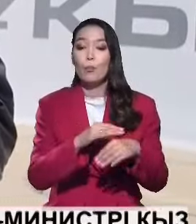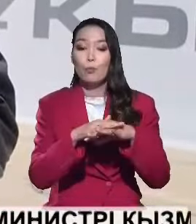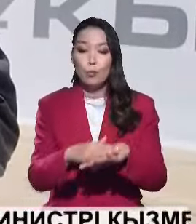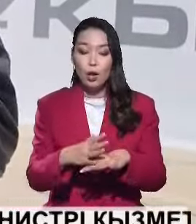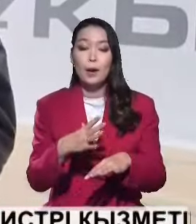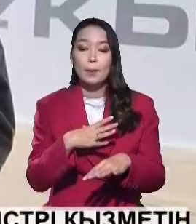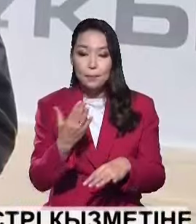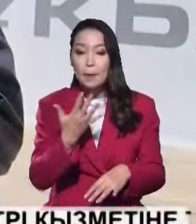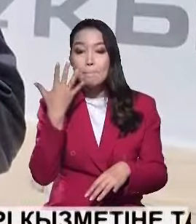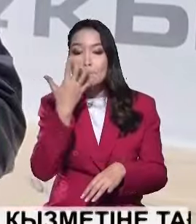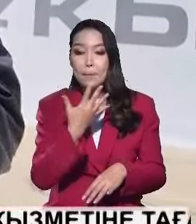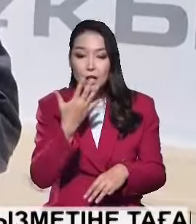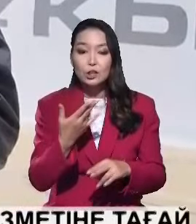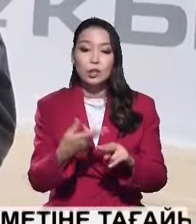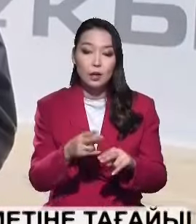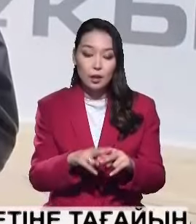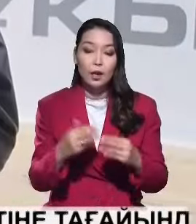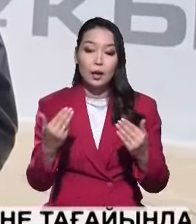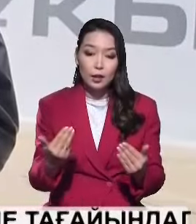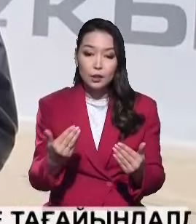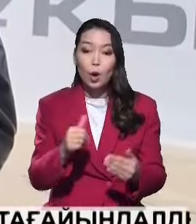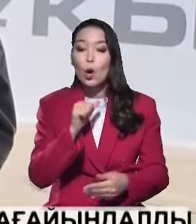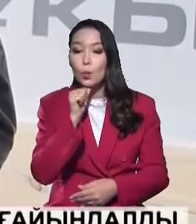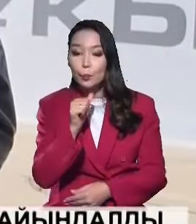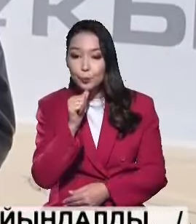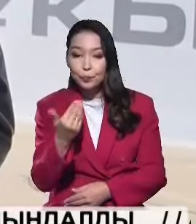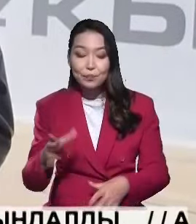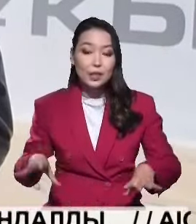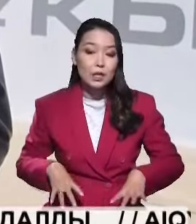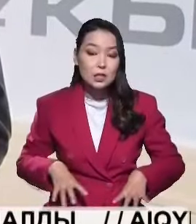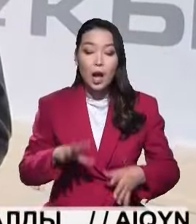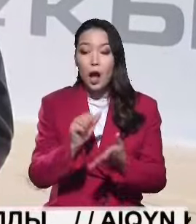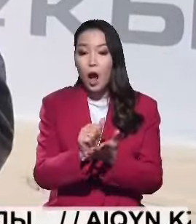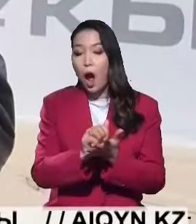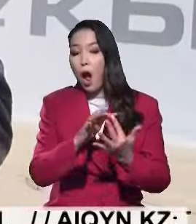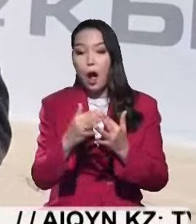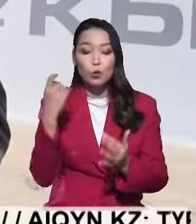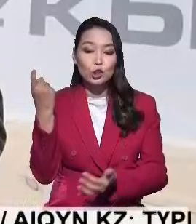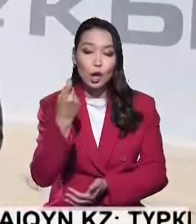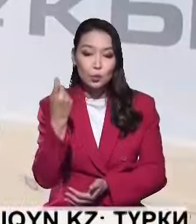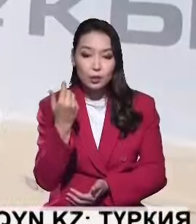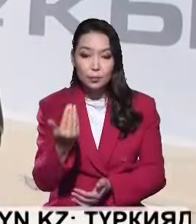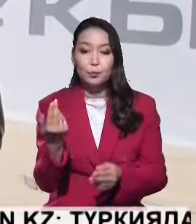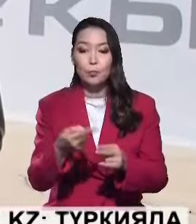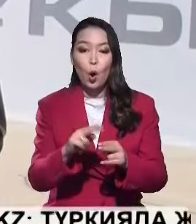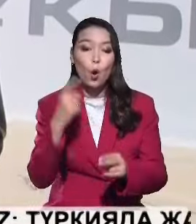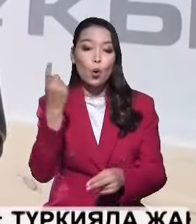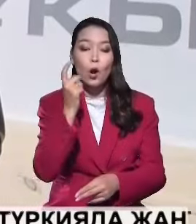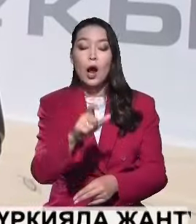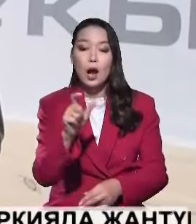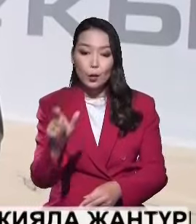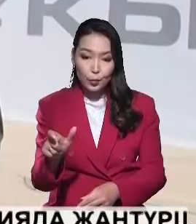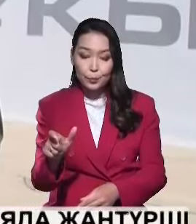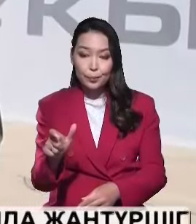жылға. Мінекей енді осыған мысалға Қостанай жылқысымен айналысып отқан ауыл шаруашылықтарының қожалықтарының адамдары